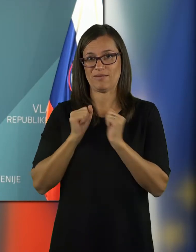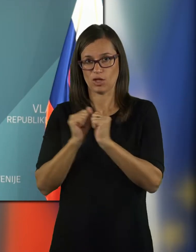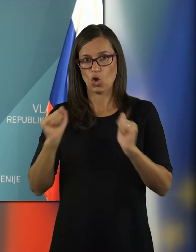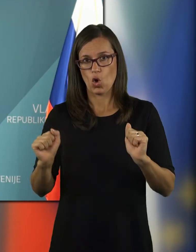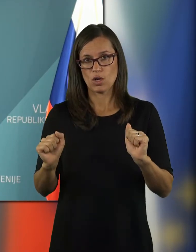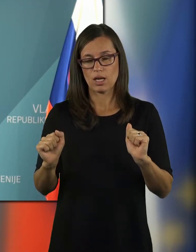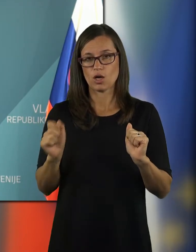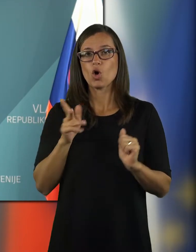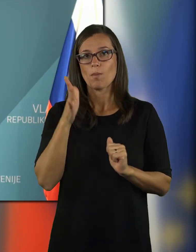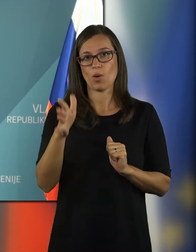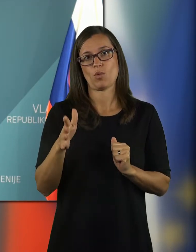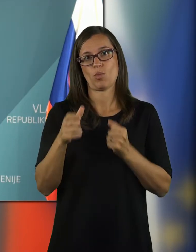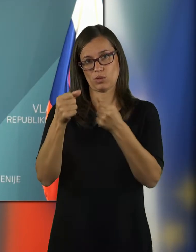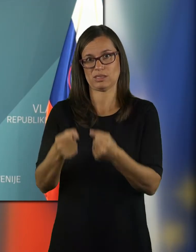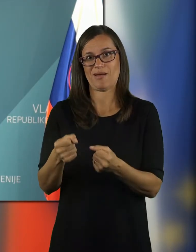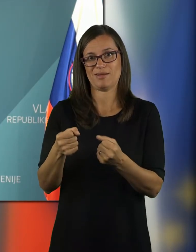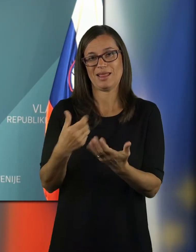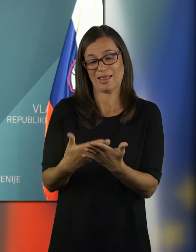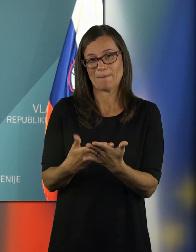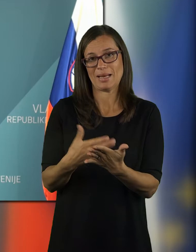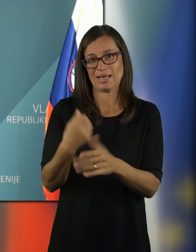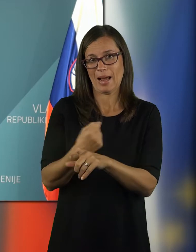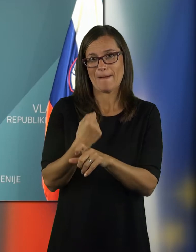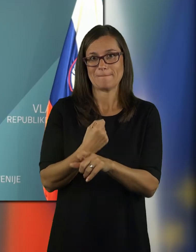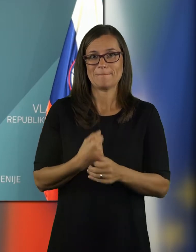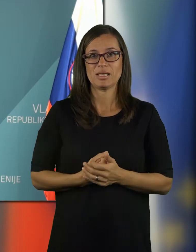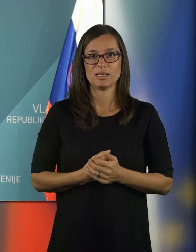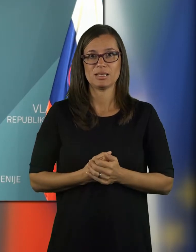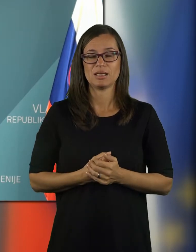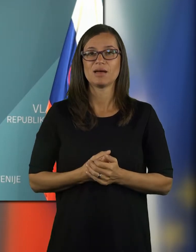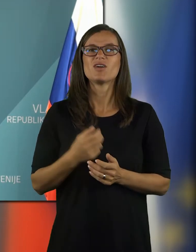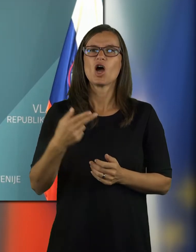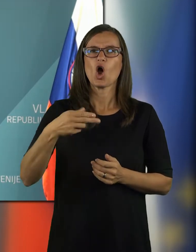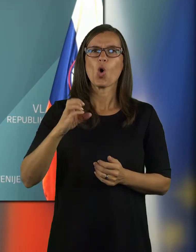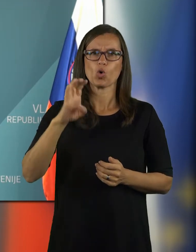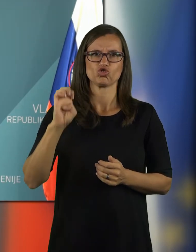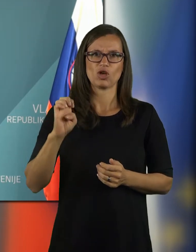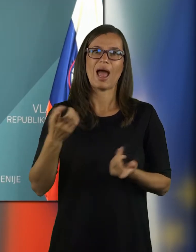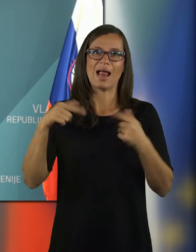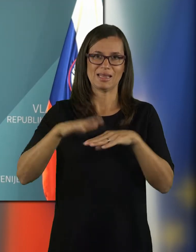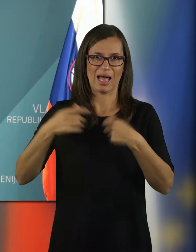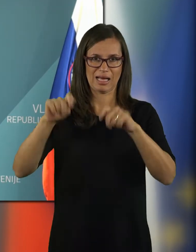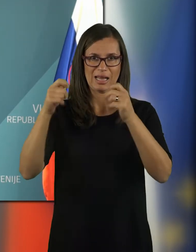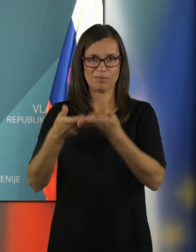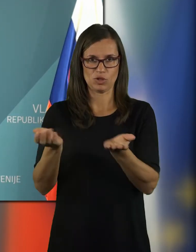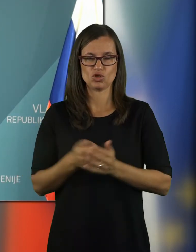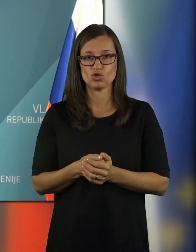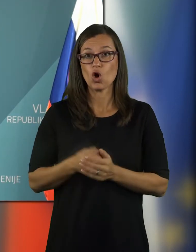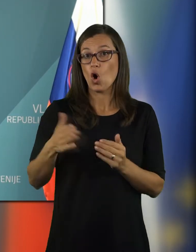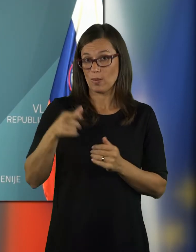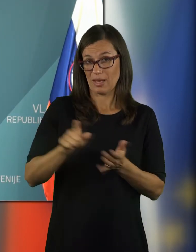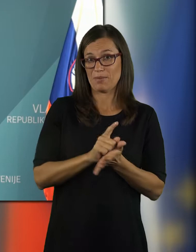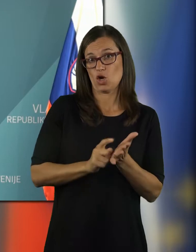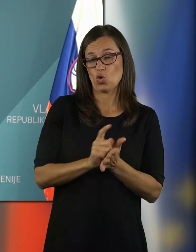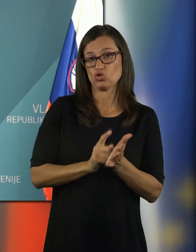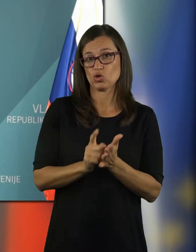torek, ko bomo postavljali temeljni kamen v Hočah ali pa na gradbišču. Ob tej